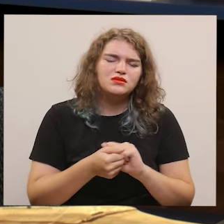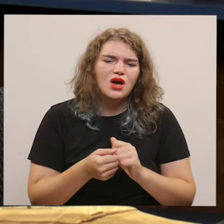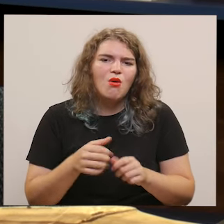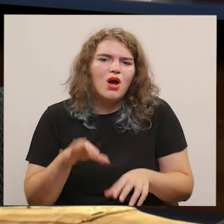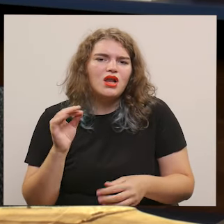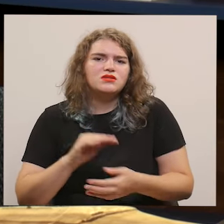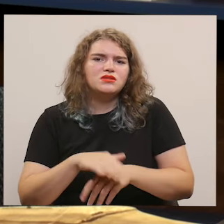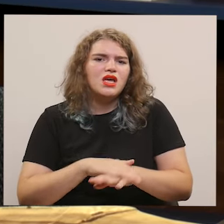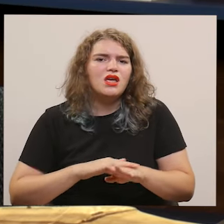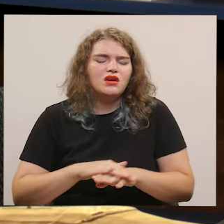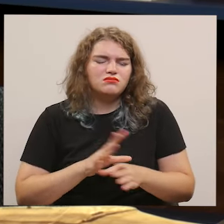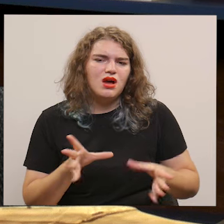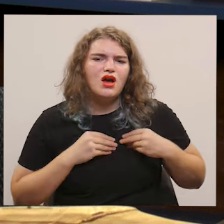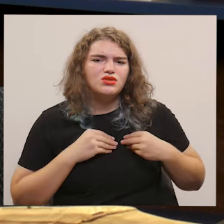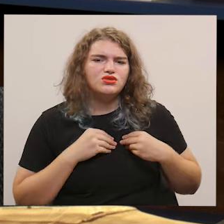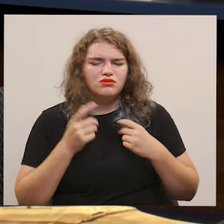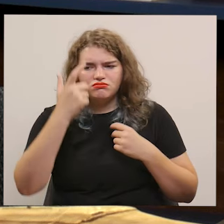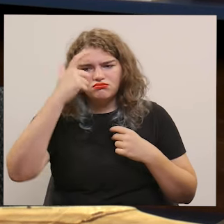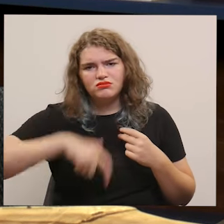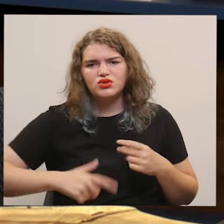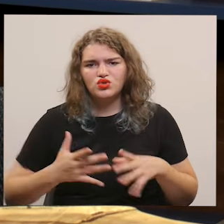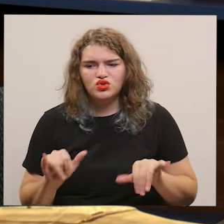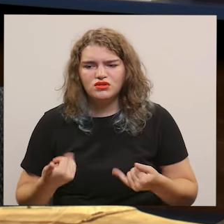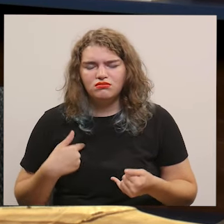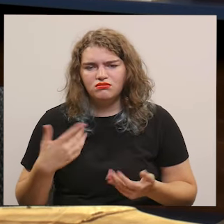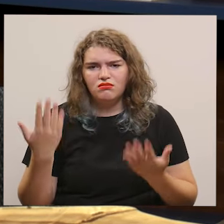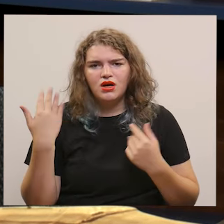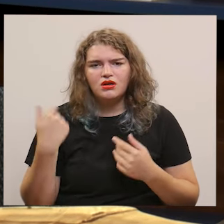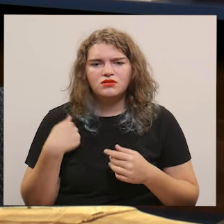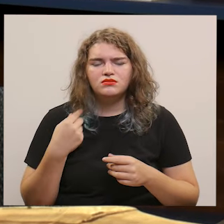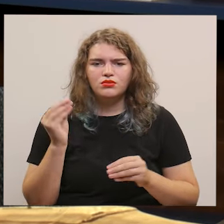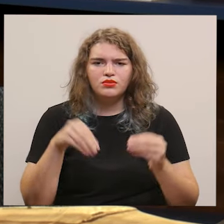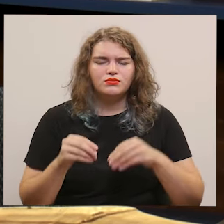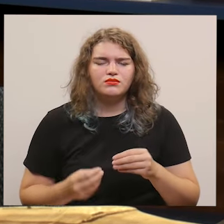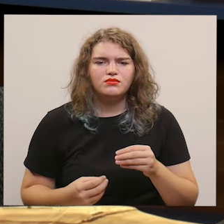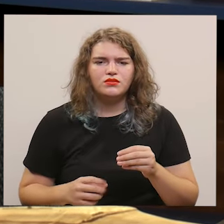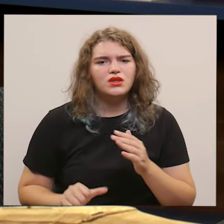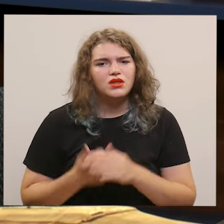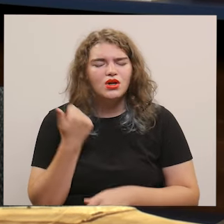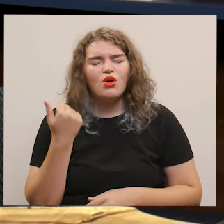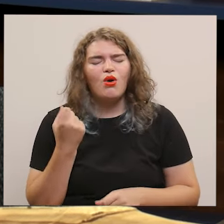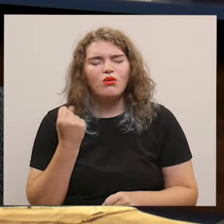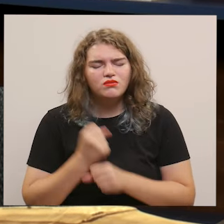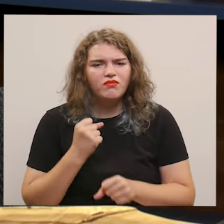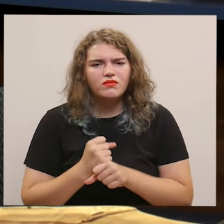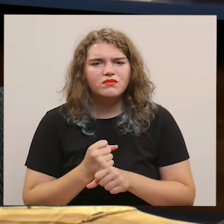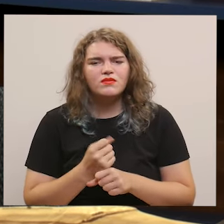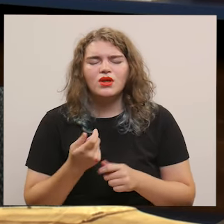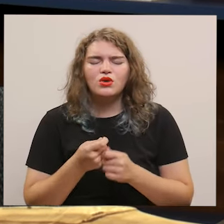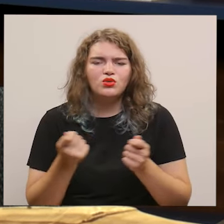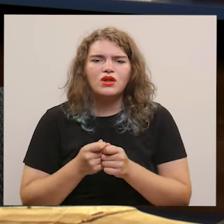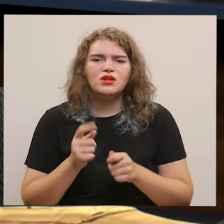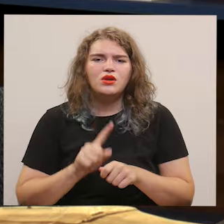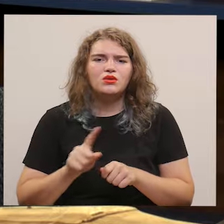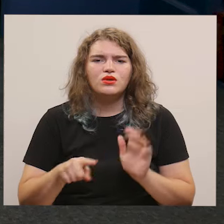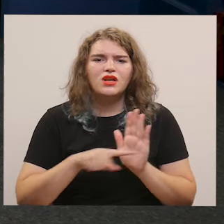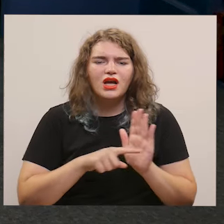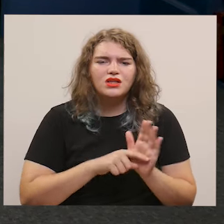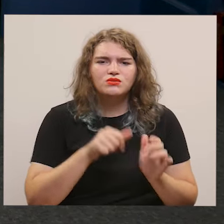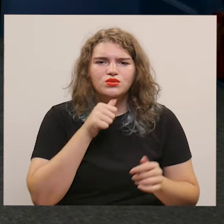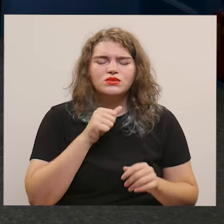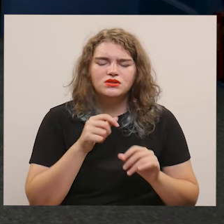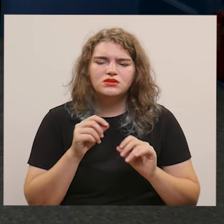iert, aleg să mă accept pe mine și să mă reconstruiesc? Și ca toate lucrurile care au fost negative și dureroase